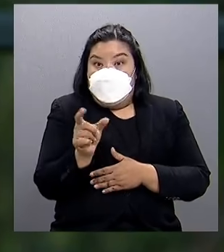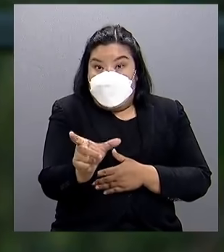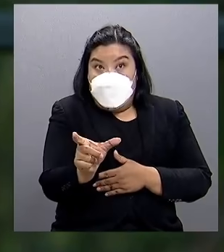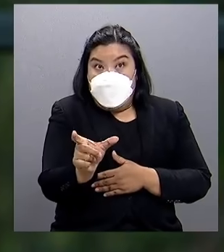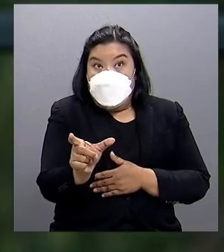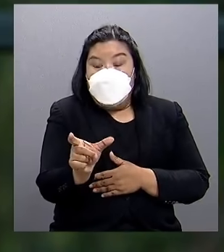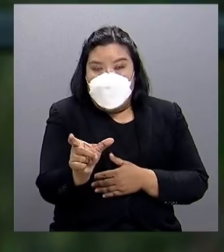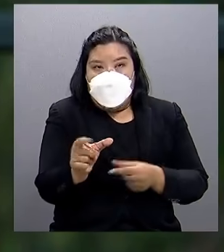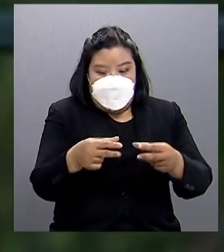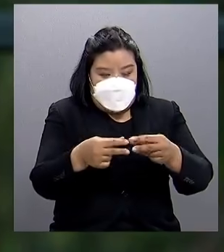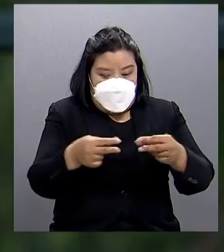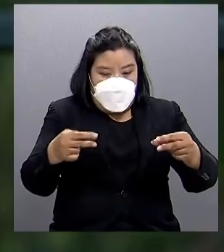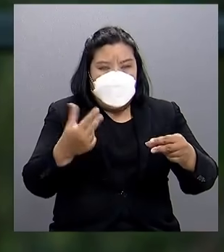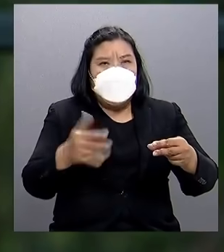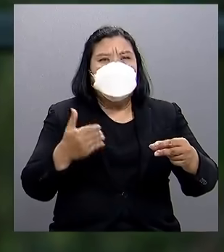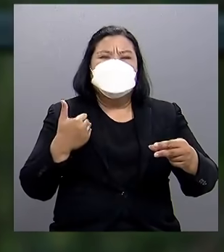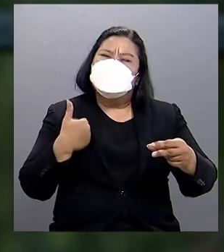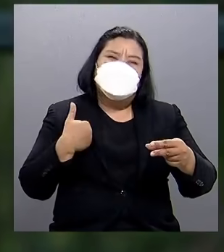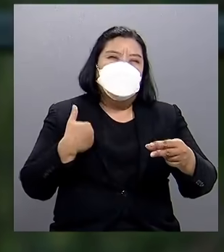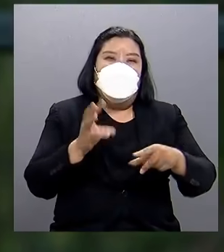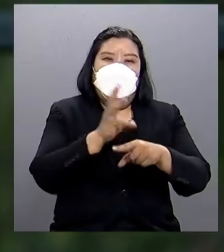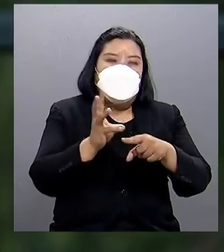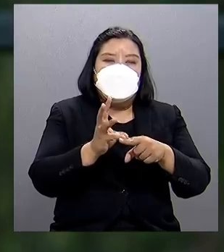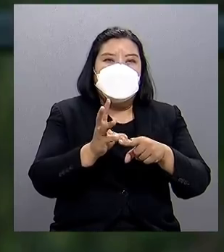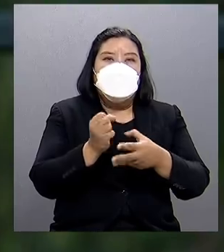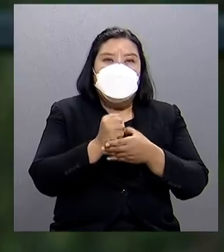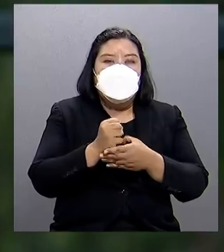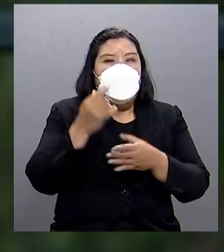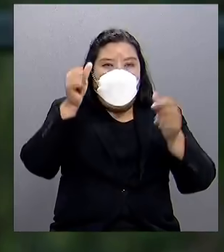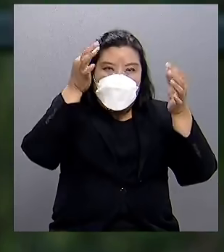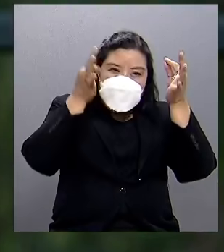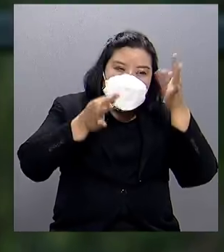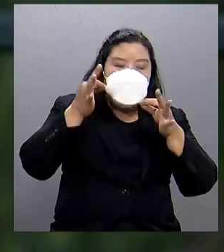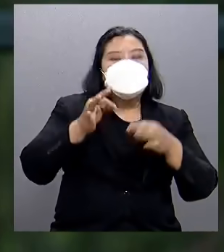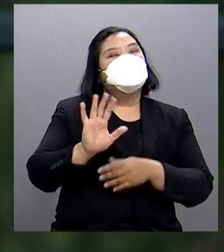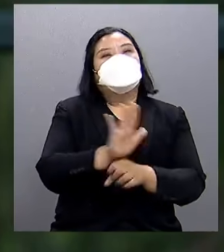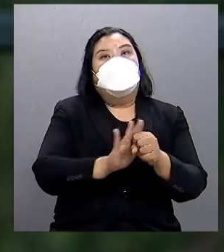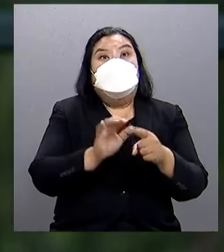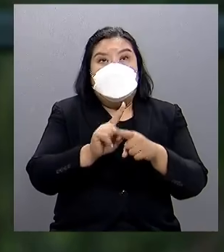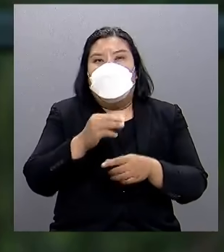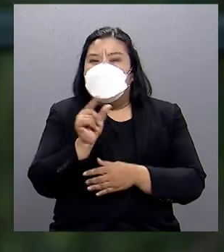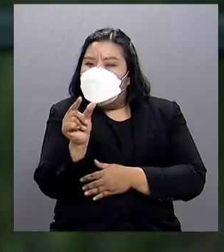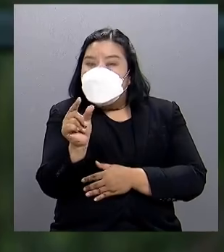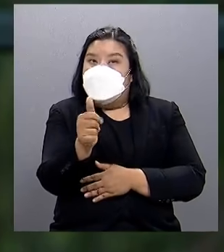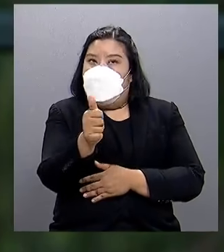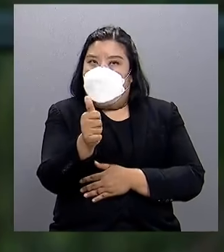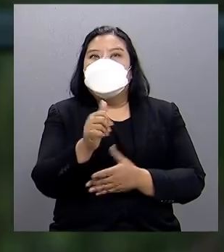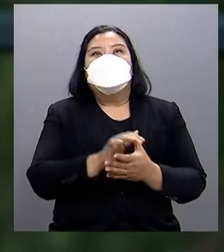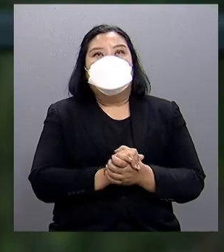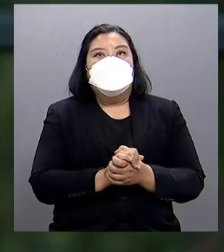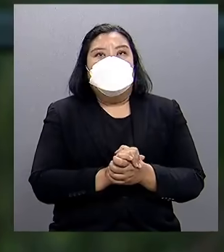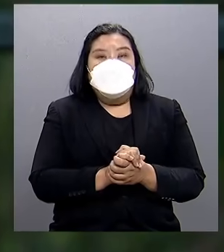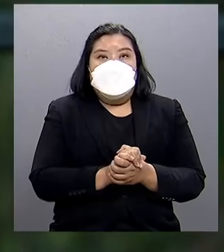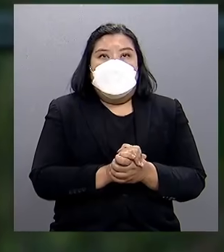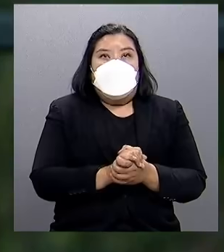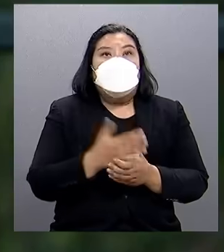ยกว่าครับพริกขี้หนูที่ให้ความเผ็ดความร้อนจะช่วยในการเผาผลาญได้ดีกว่านะแต่พริกหยวกใหญ่ไม่ใช่ว่าเรากินพริกเม็ดใหญ่ๆแล้